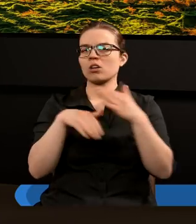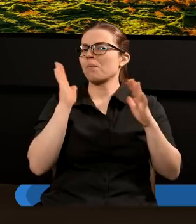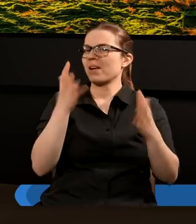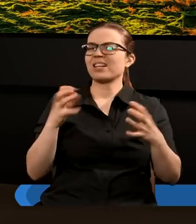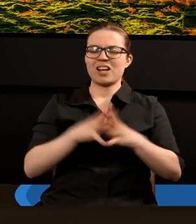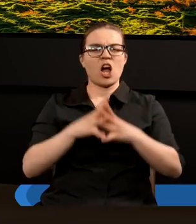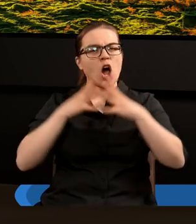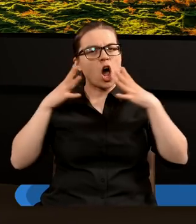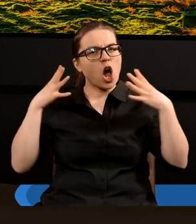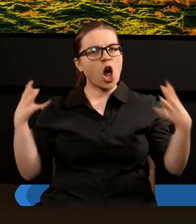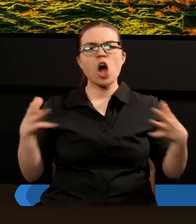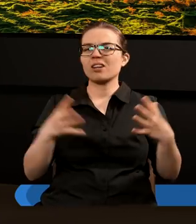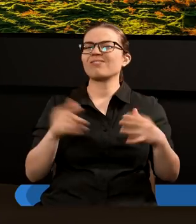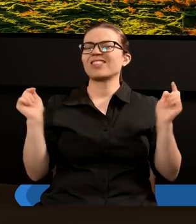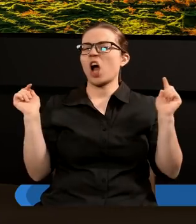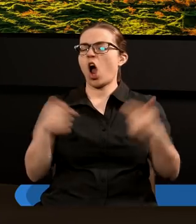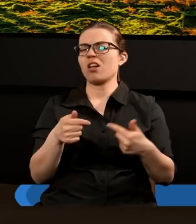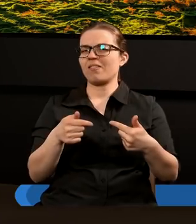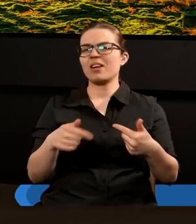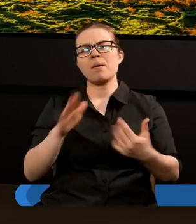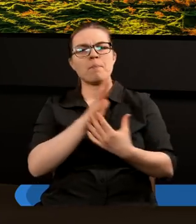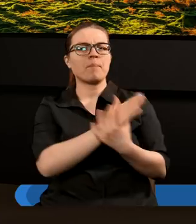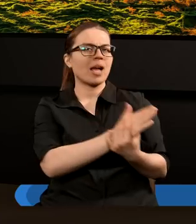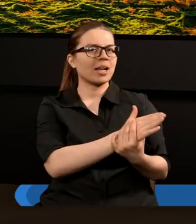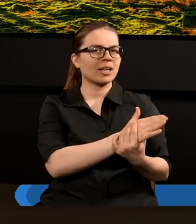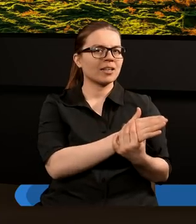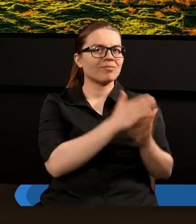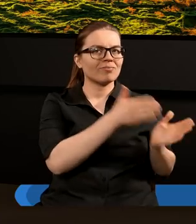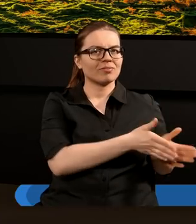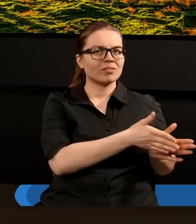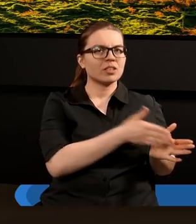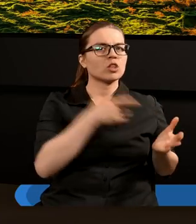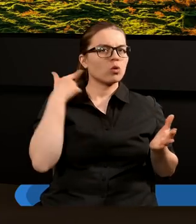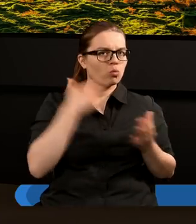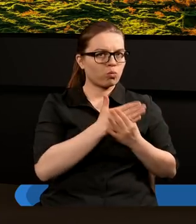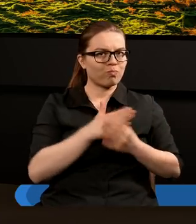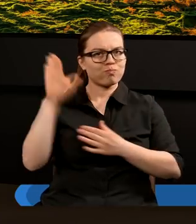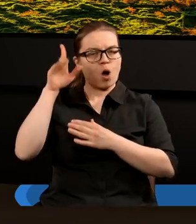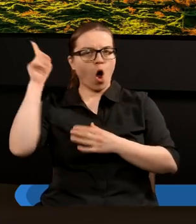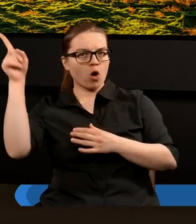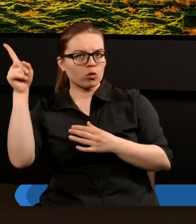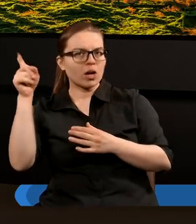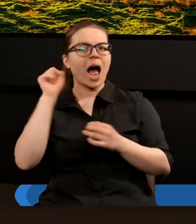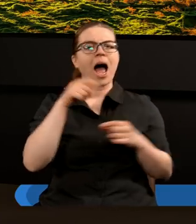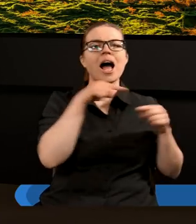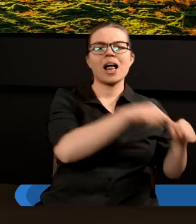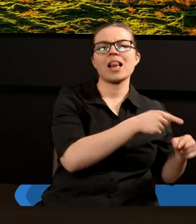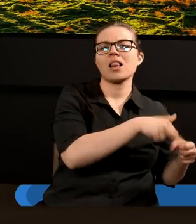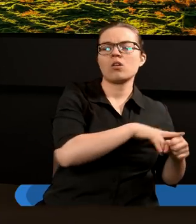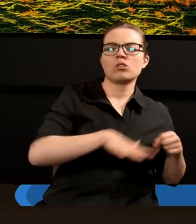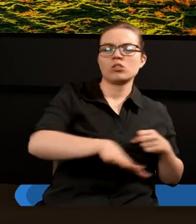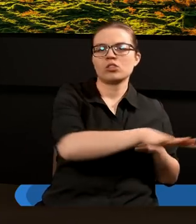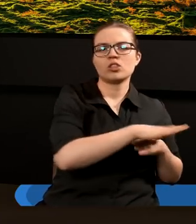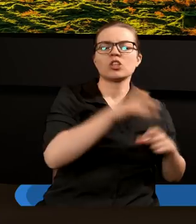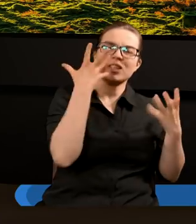zawierała wielki konflikt pomiędzy służeniem Bogu oraz tymi, którzy będą chcieli